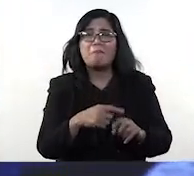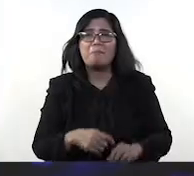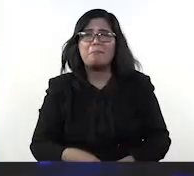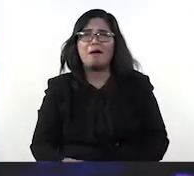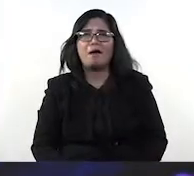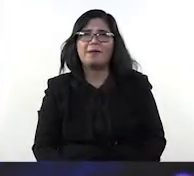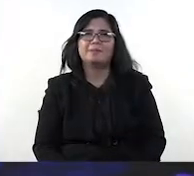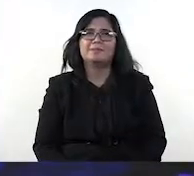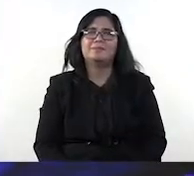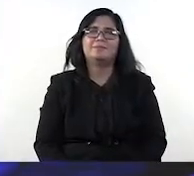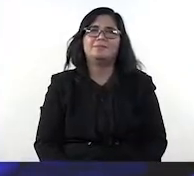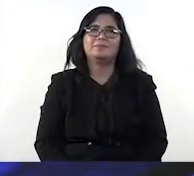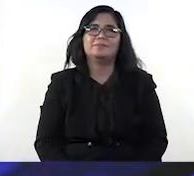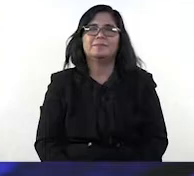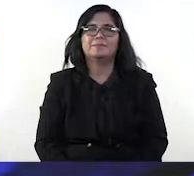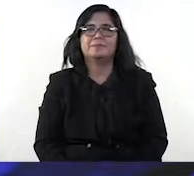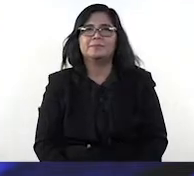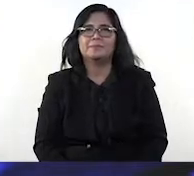sudah orangnya enggak konsekuen